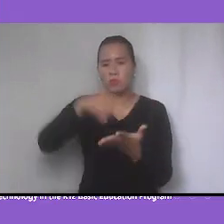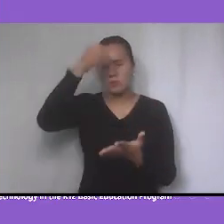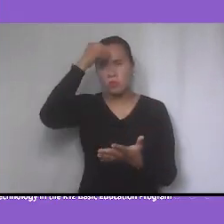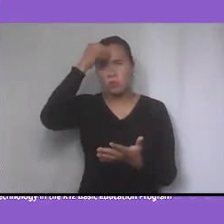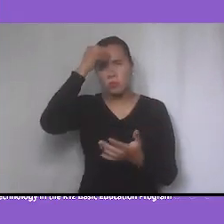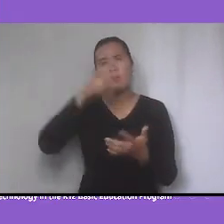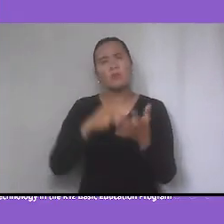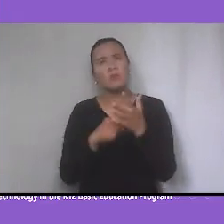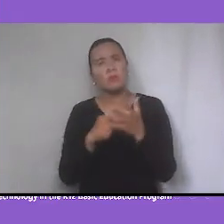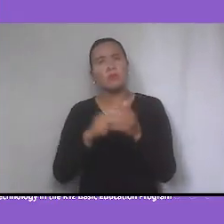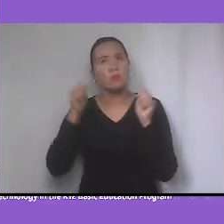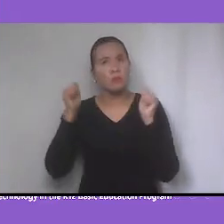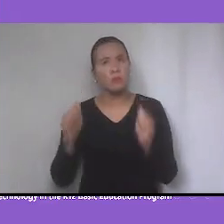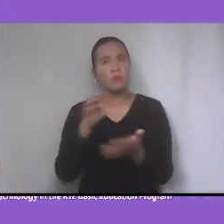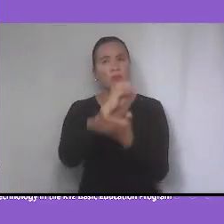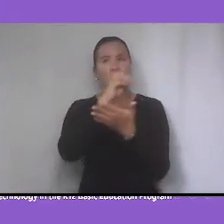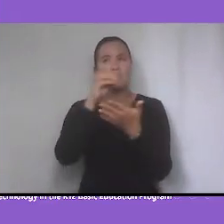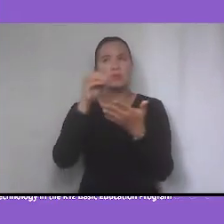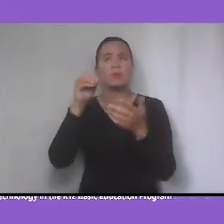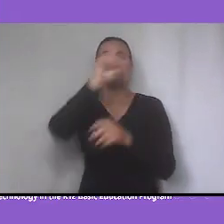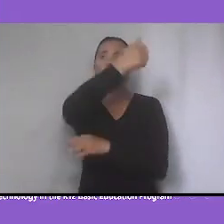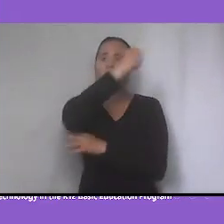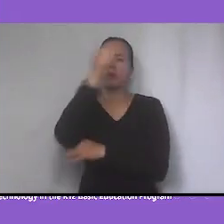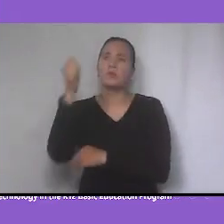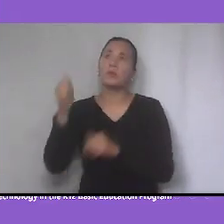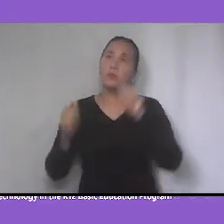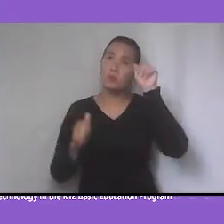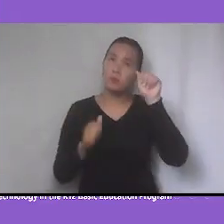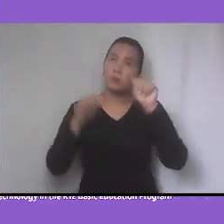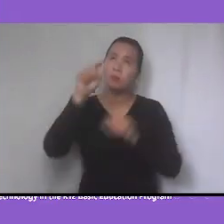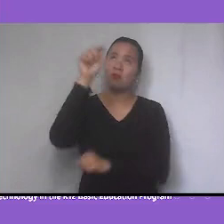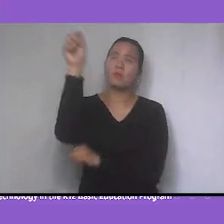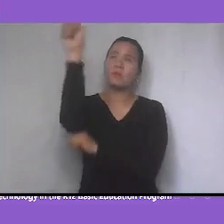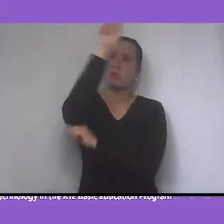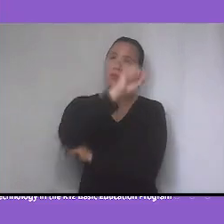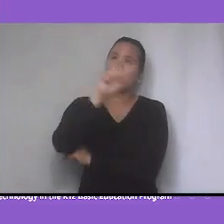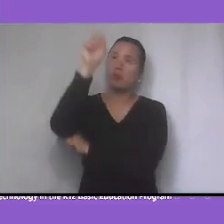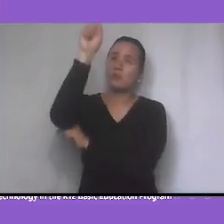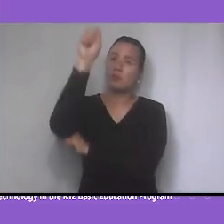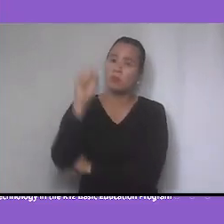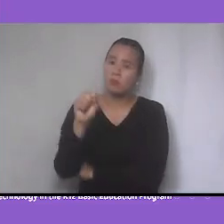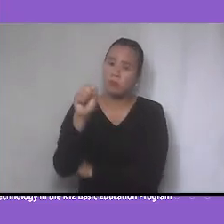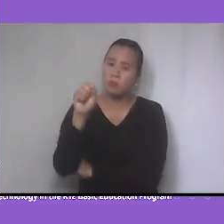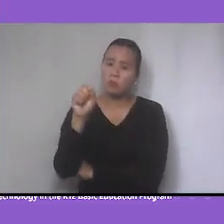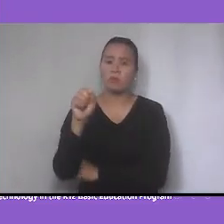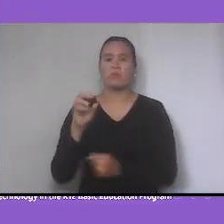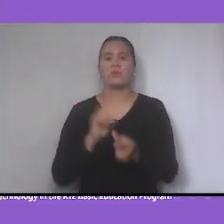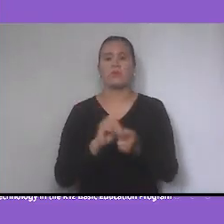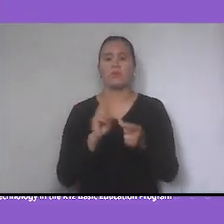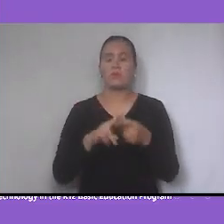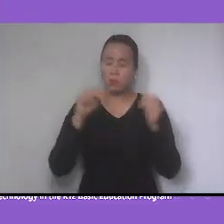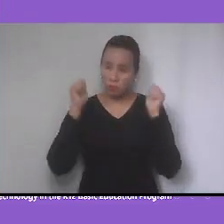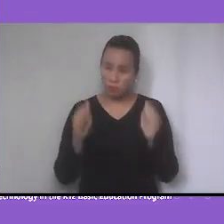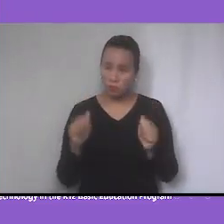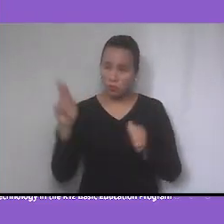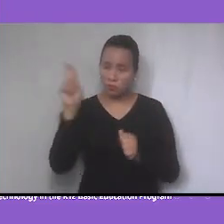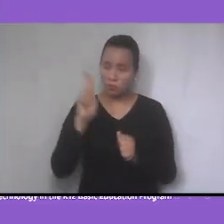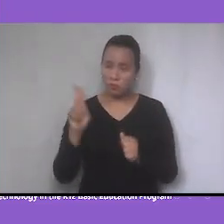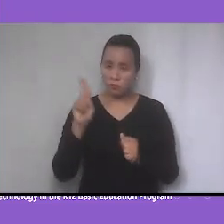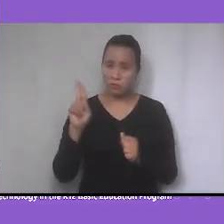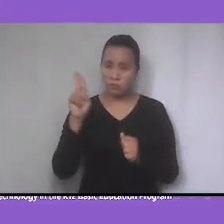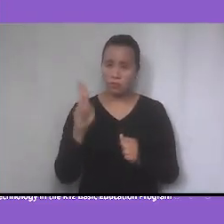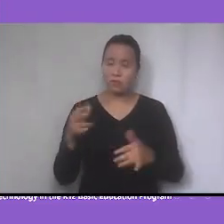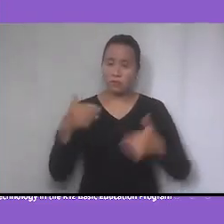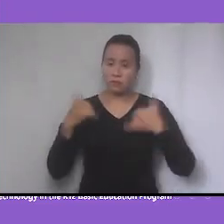A. Aso. A. Pwede rin natin siyang gawing laro. Kunyari, ayan na naman, meron tayo ulit laro sa